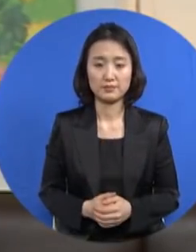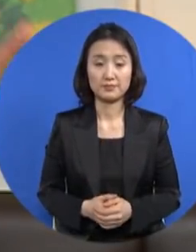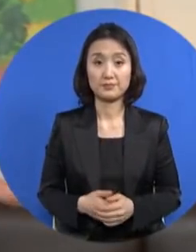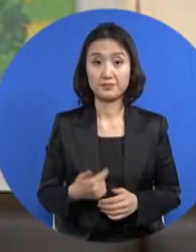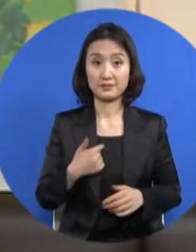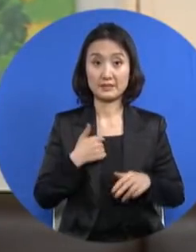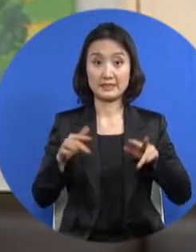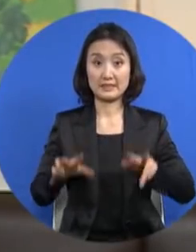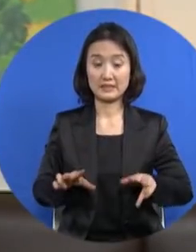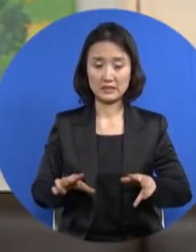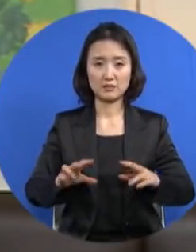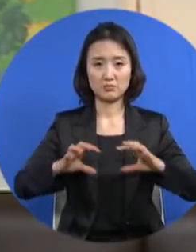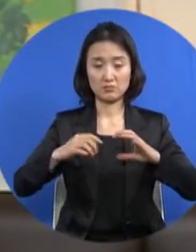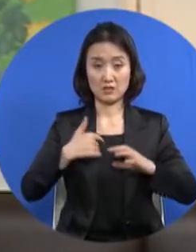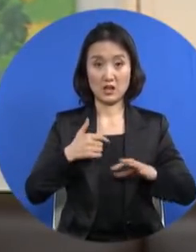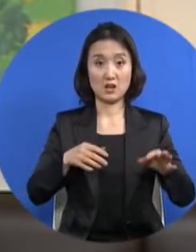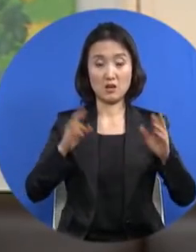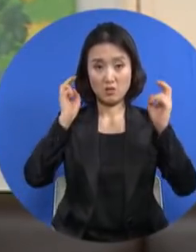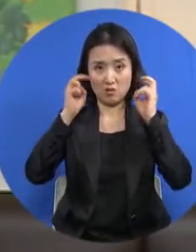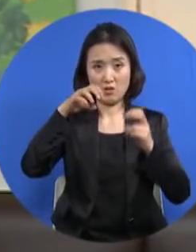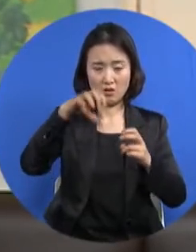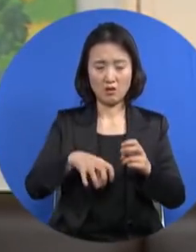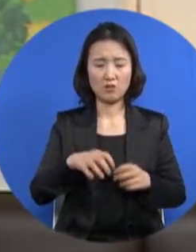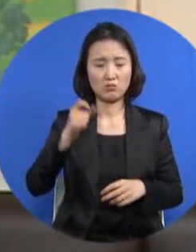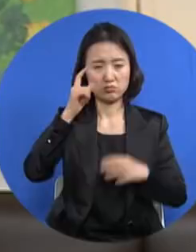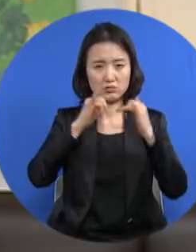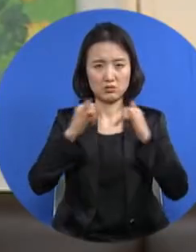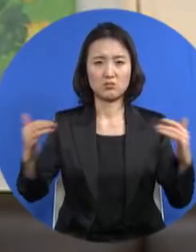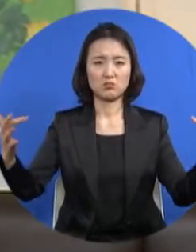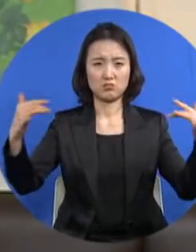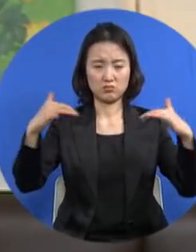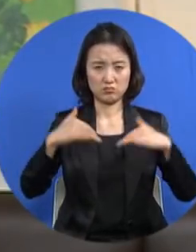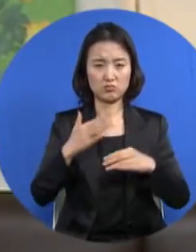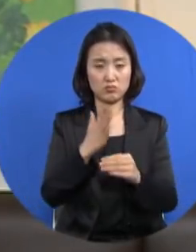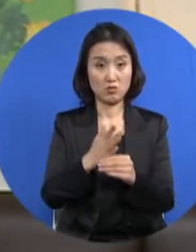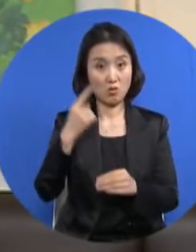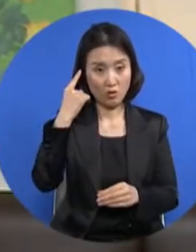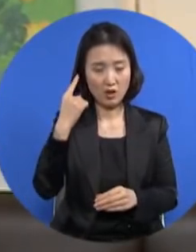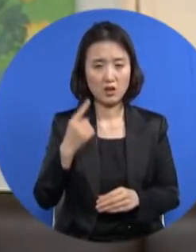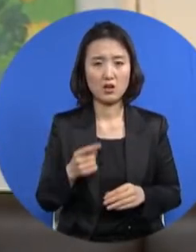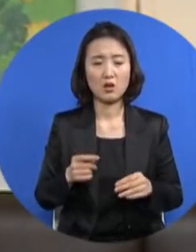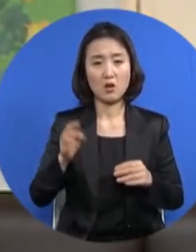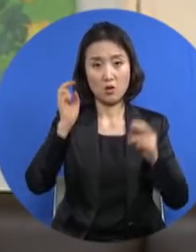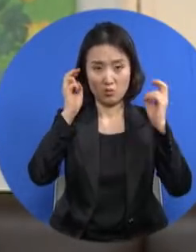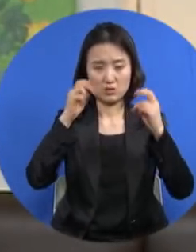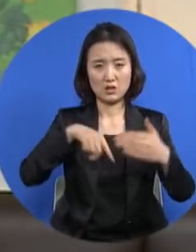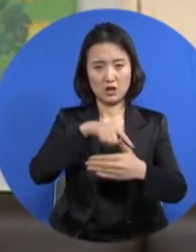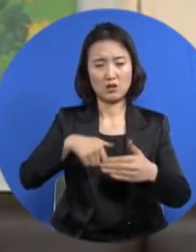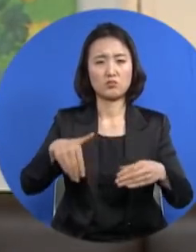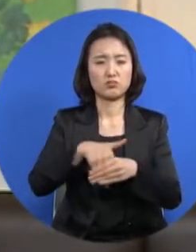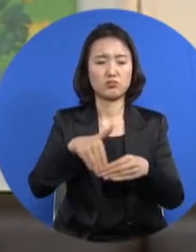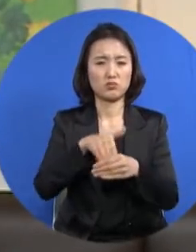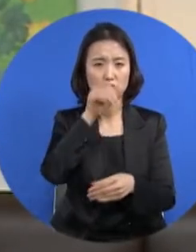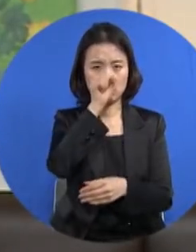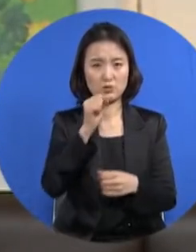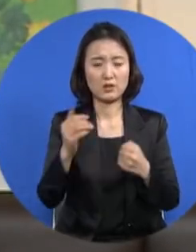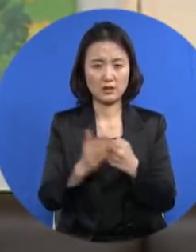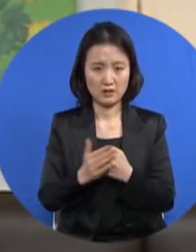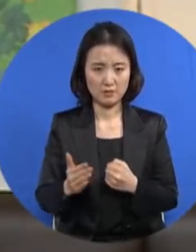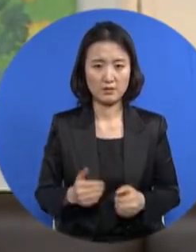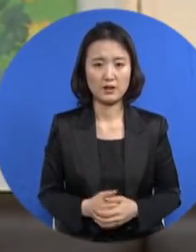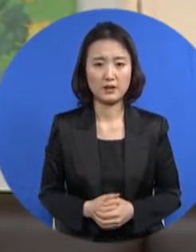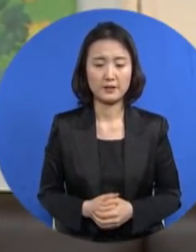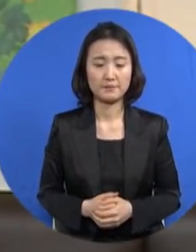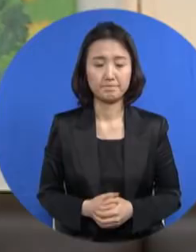1%의 인재들이 몰려오고 있어요. 왜냐하면 기업 문화가 좋기 때문이죠. 그리고요 저희가 마지막으로요